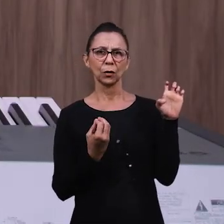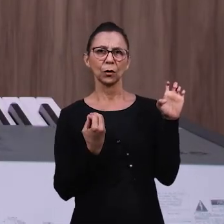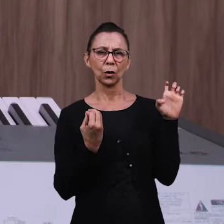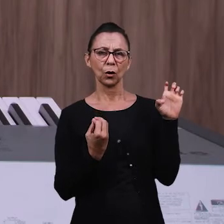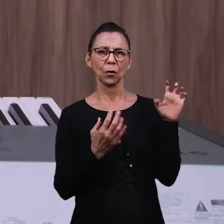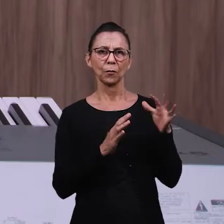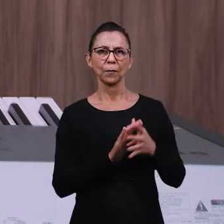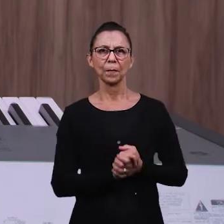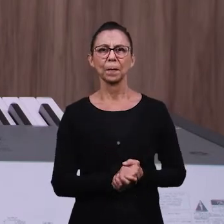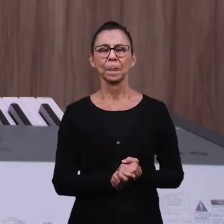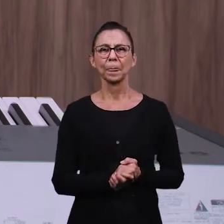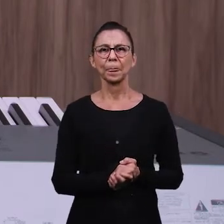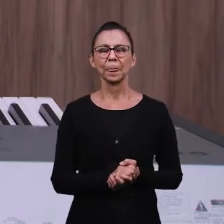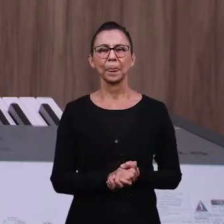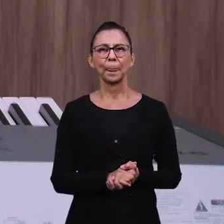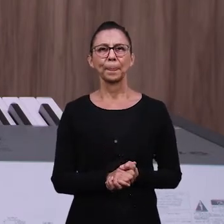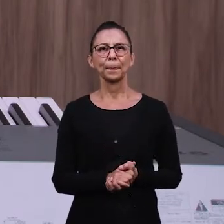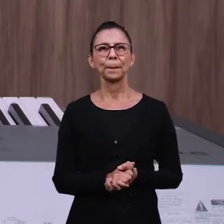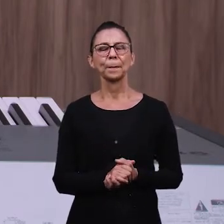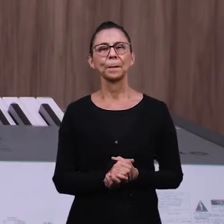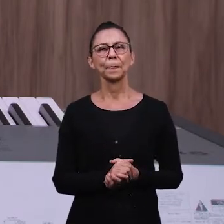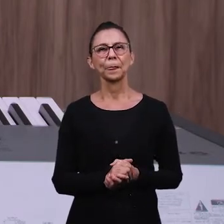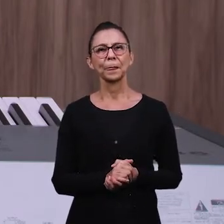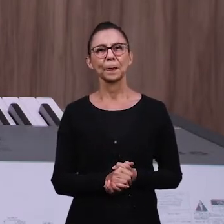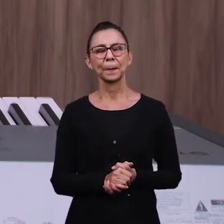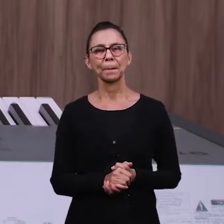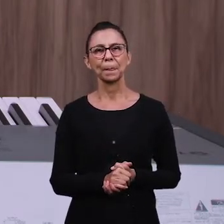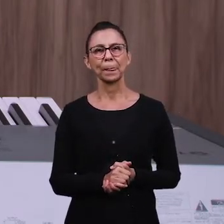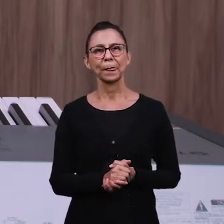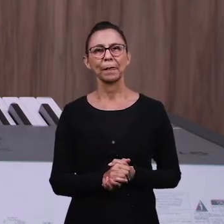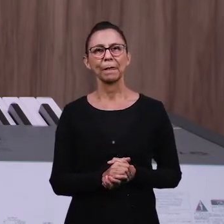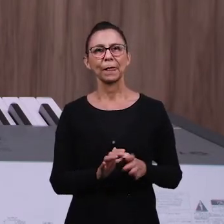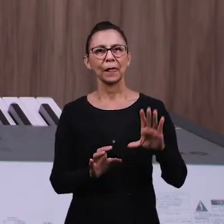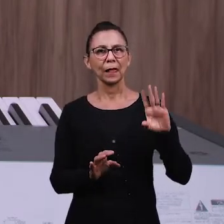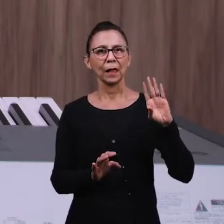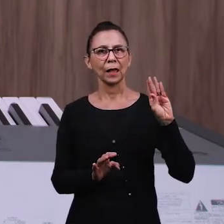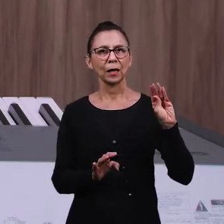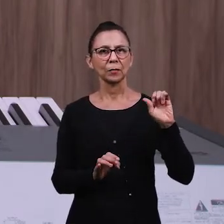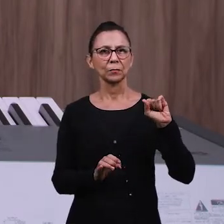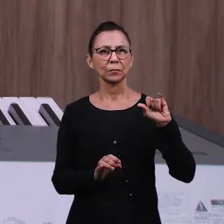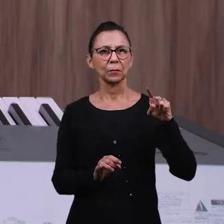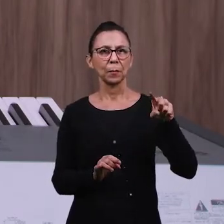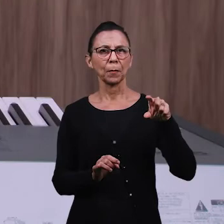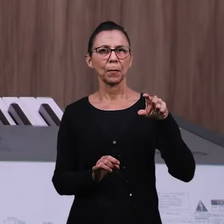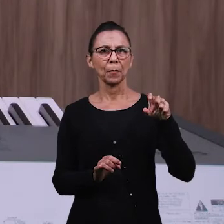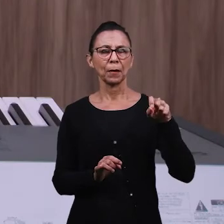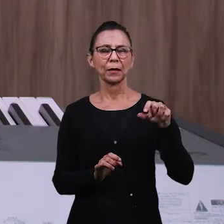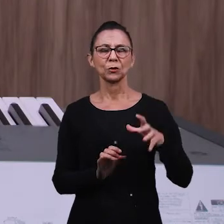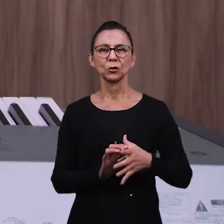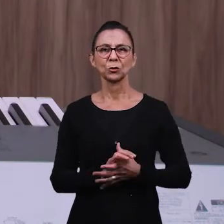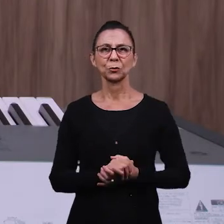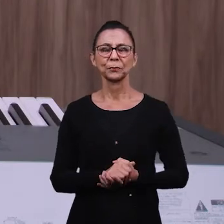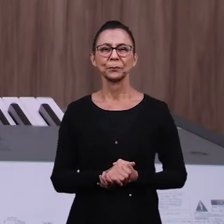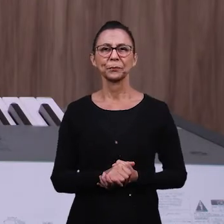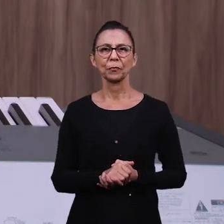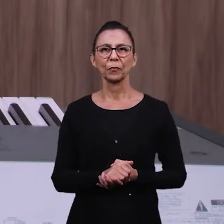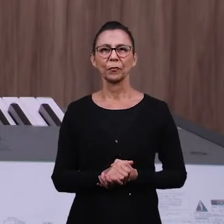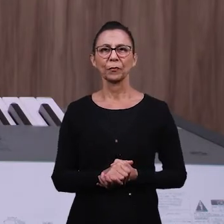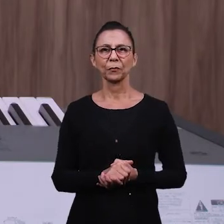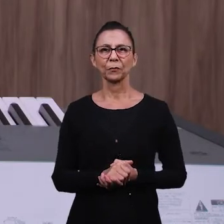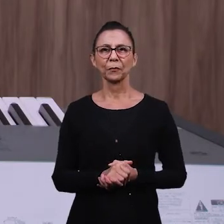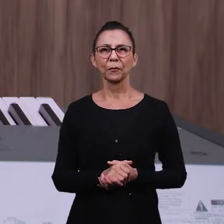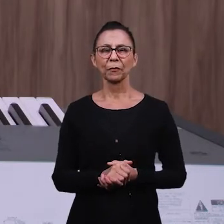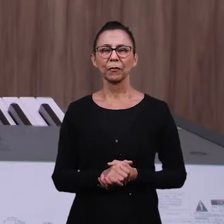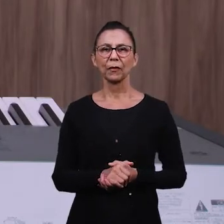Pour l'instant, nous allons faire la main gauche avec la basse. La basse, c'est la première